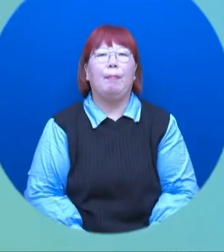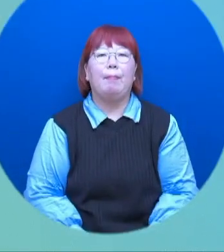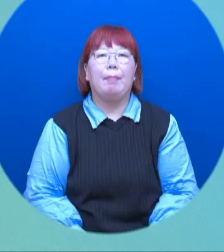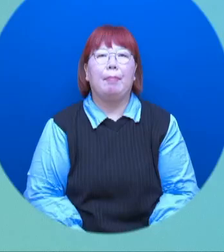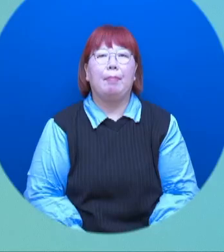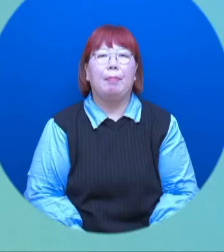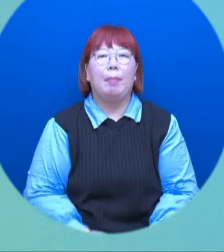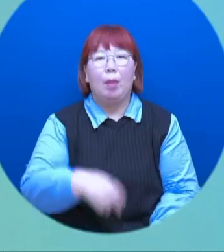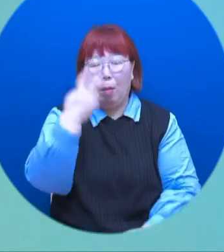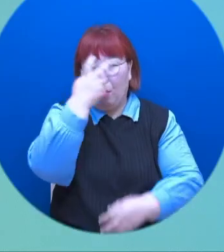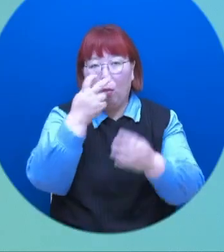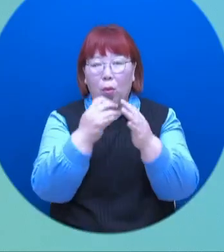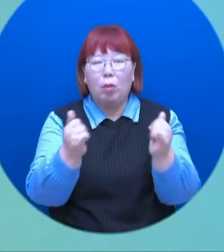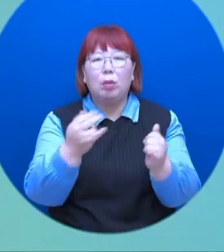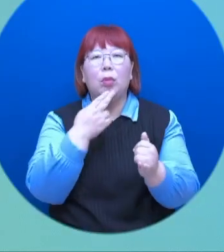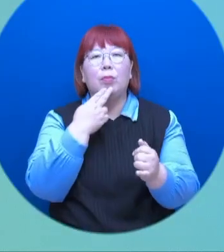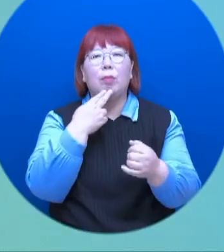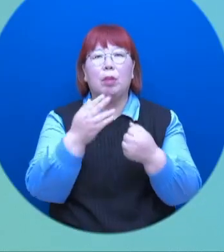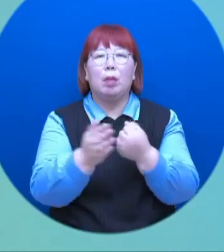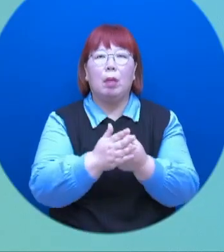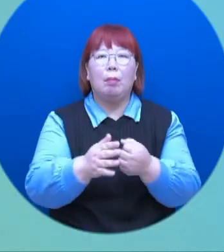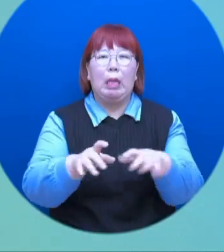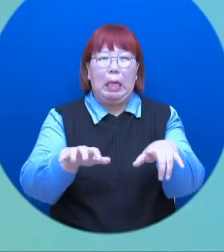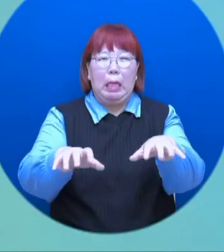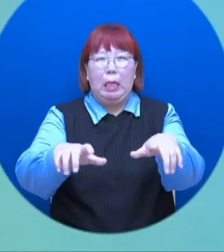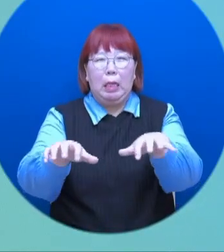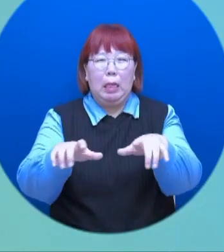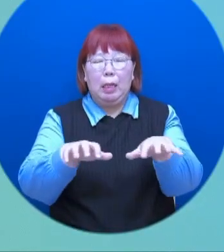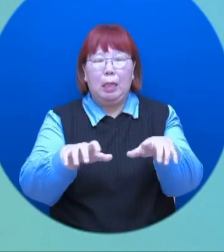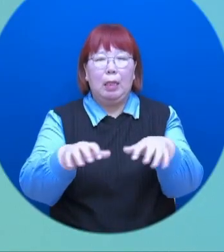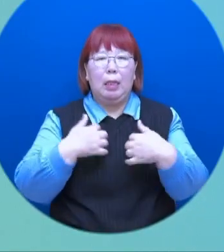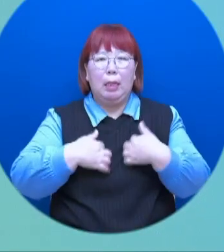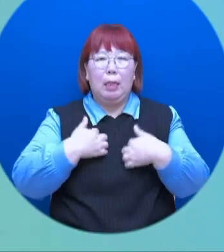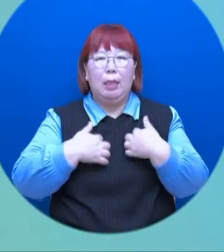보호자 없으니 게임에 미쳤어요.